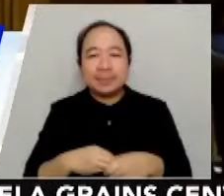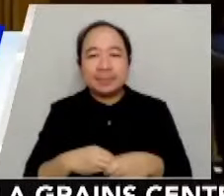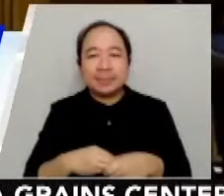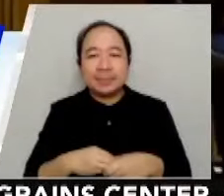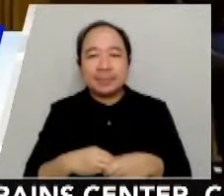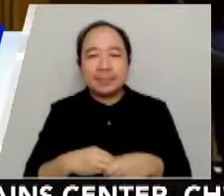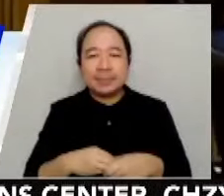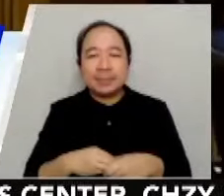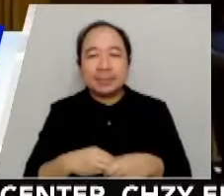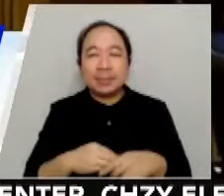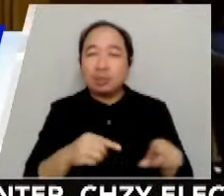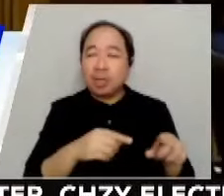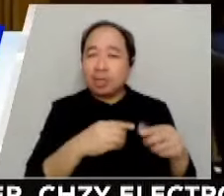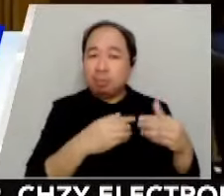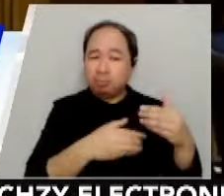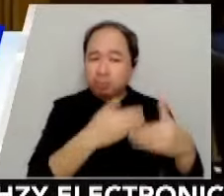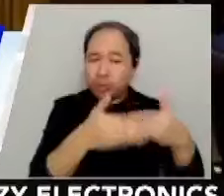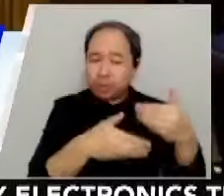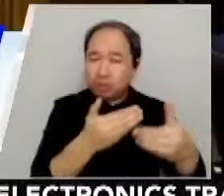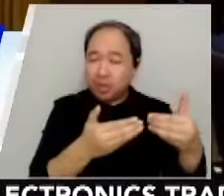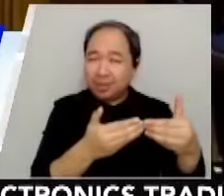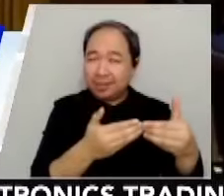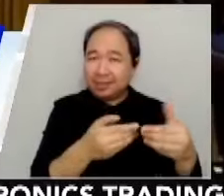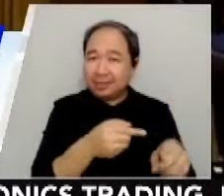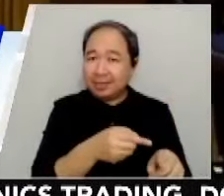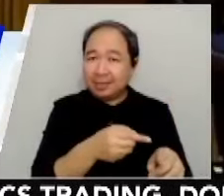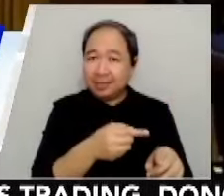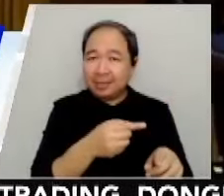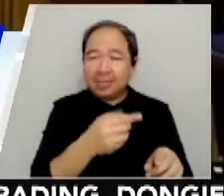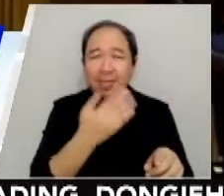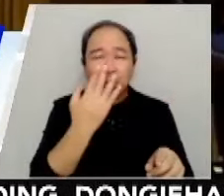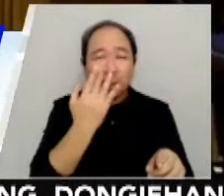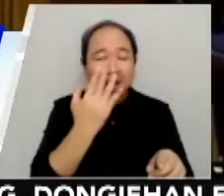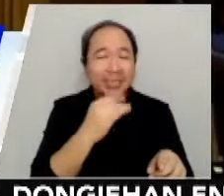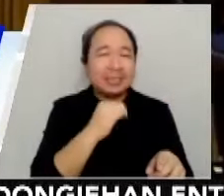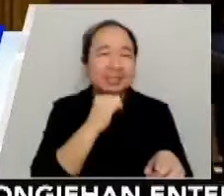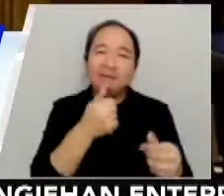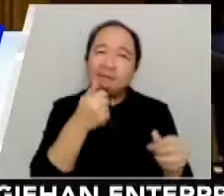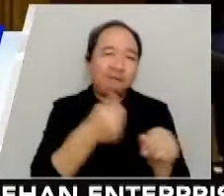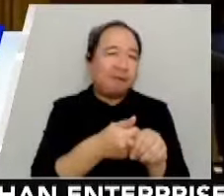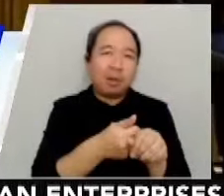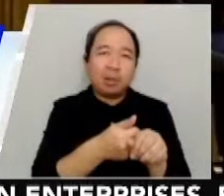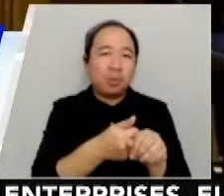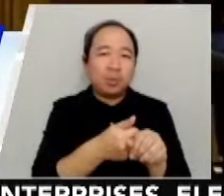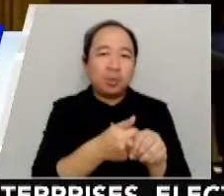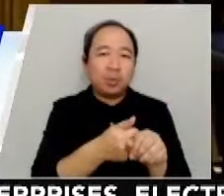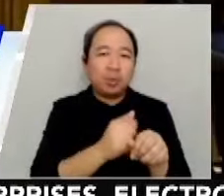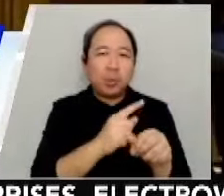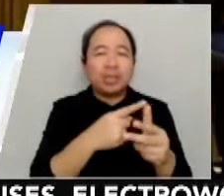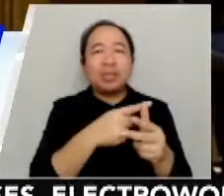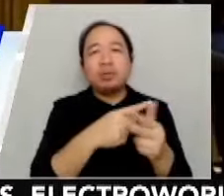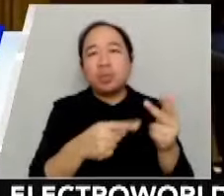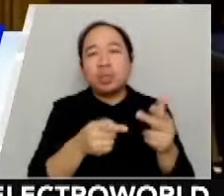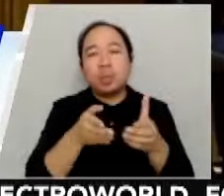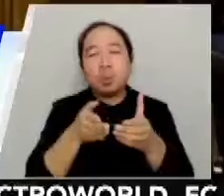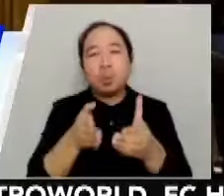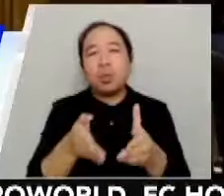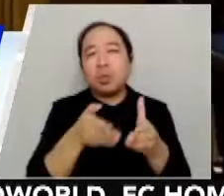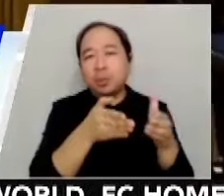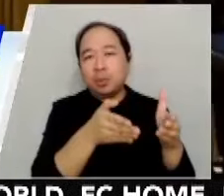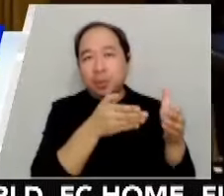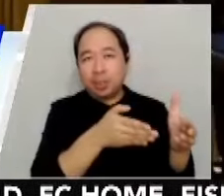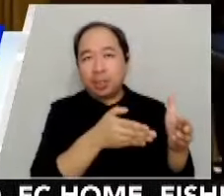Procedurally because it does not follow any of the three modes of